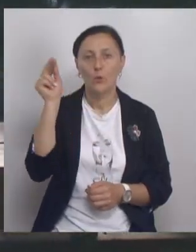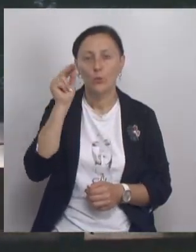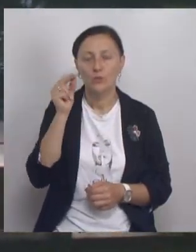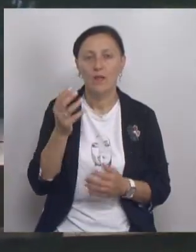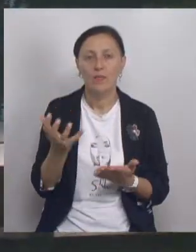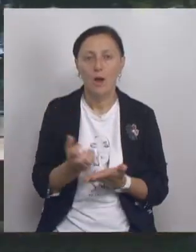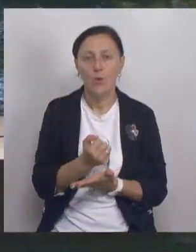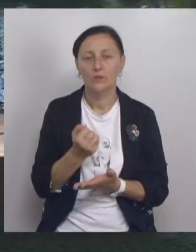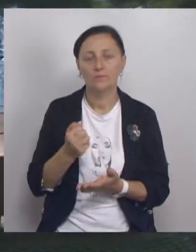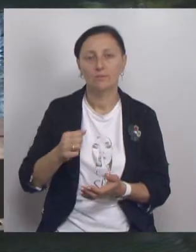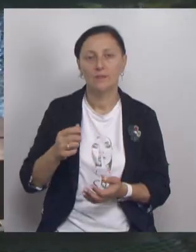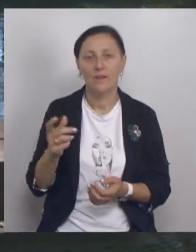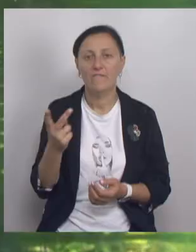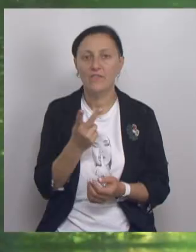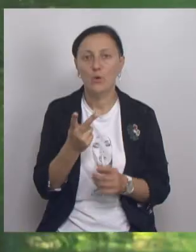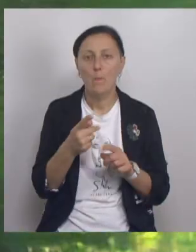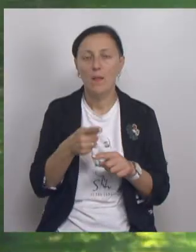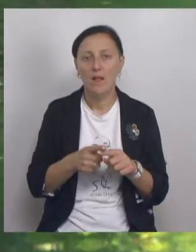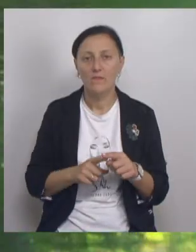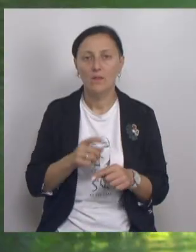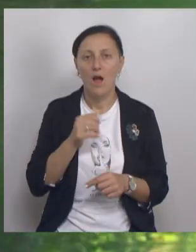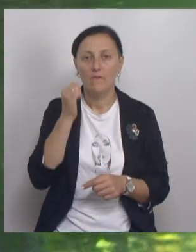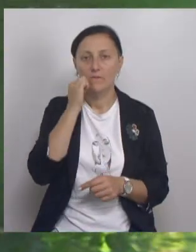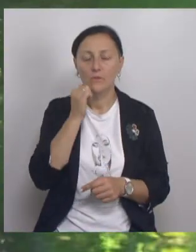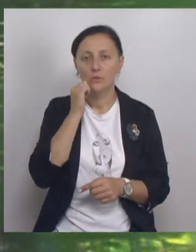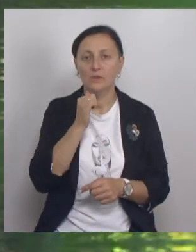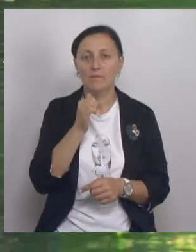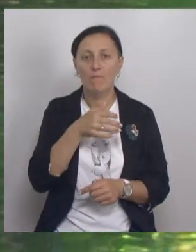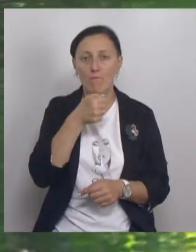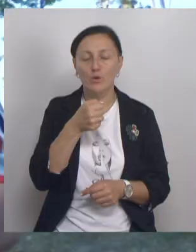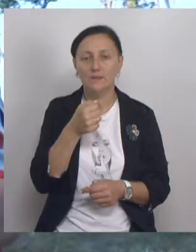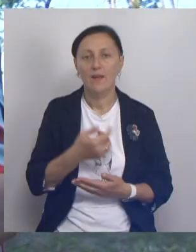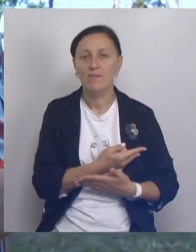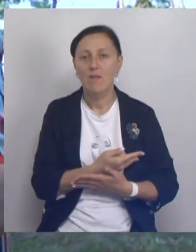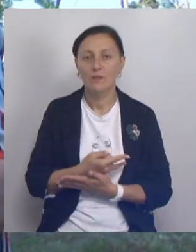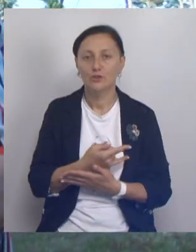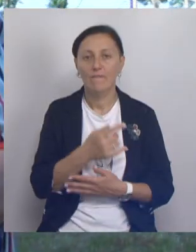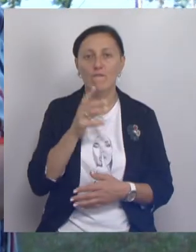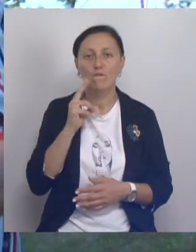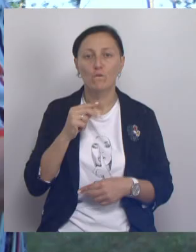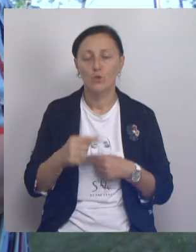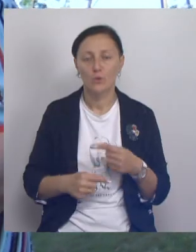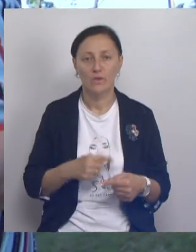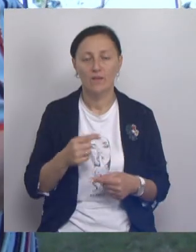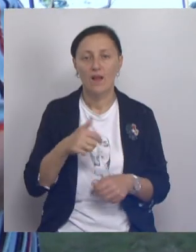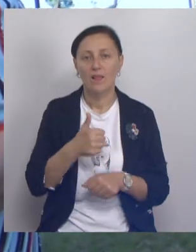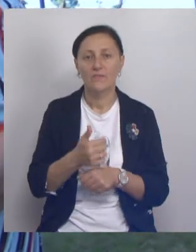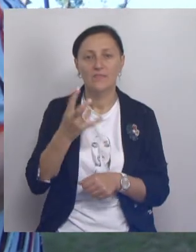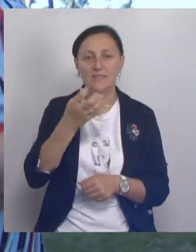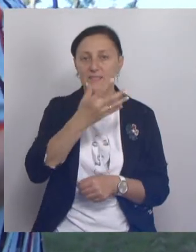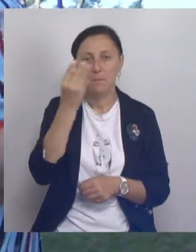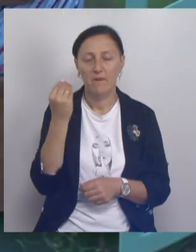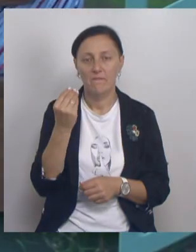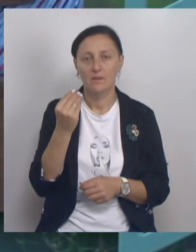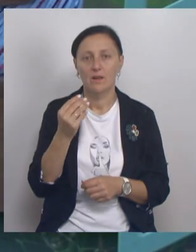находим вторую половинку, заводим детей, а в зрелом возрасте нянчим внуков. В безумном ритме жизни главное не забывать о таких важных